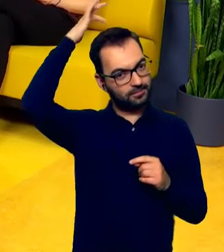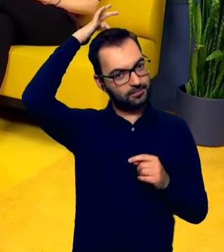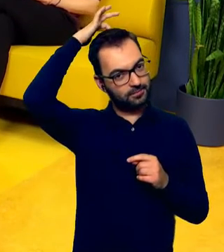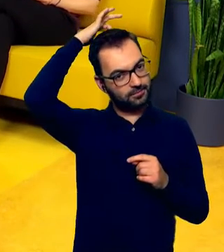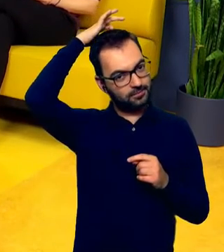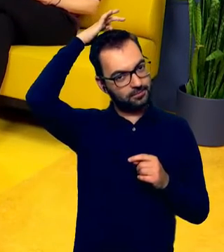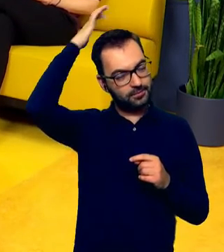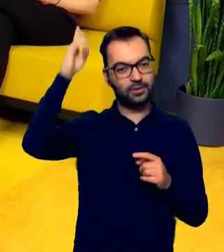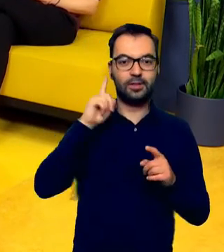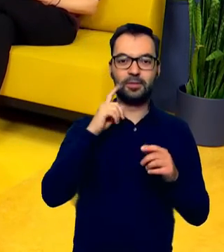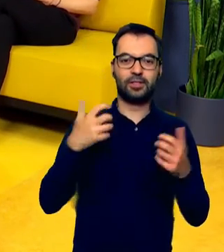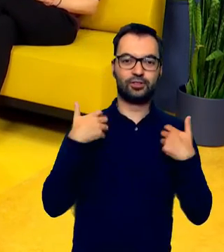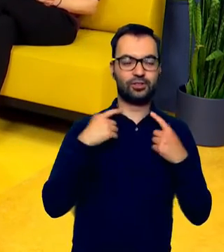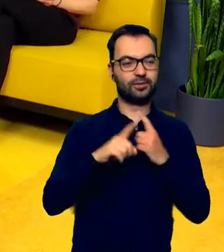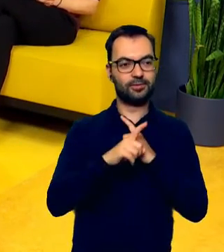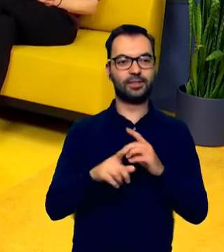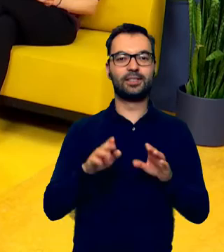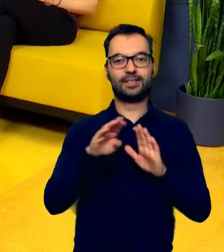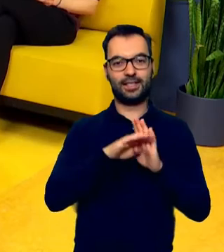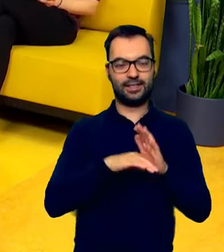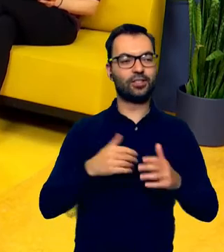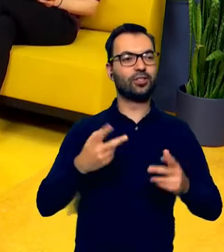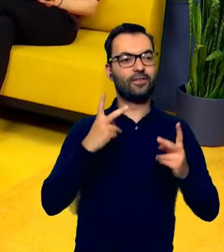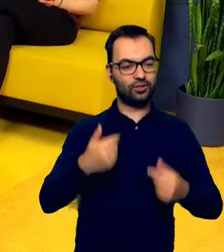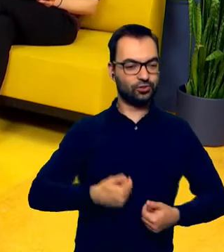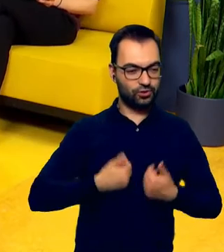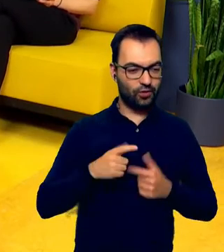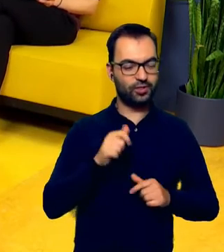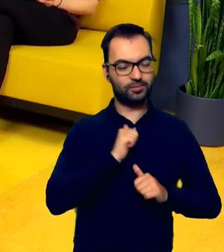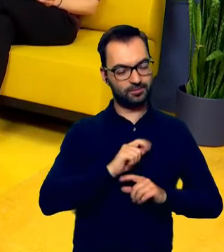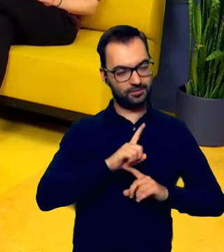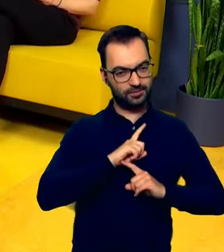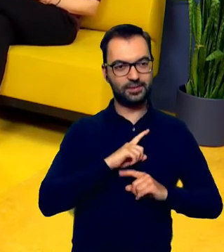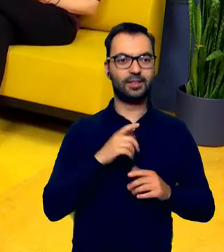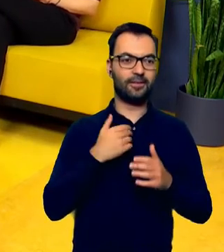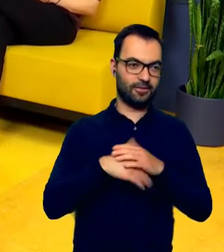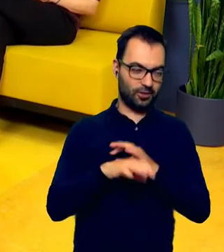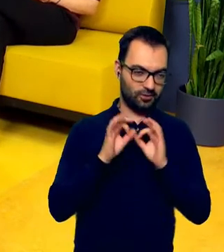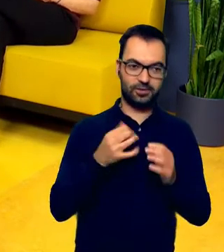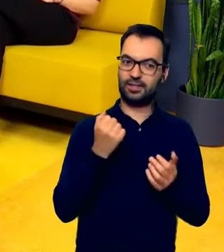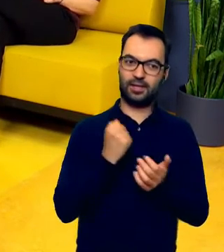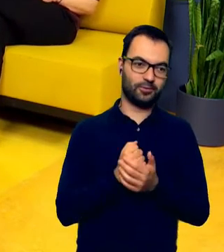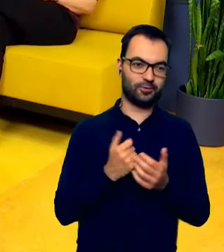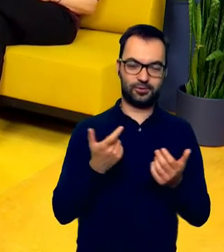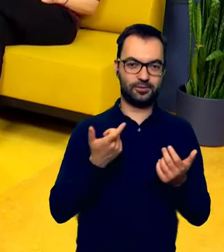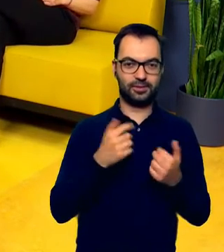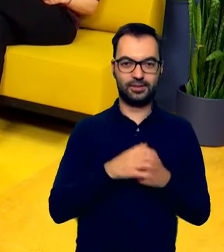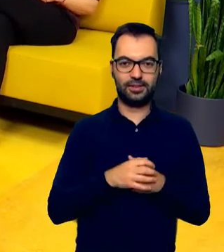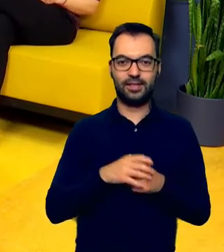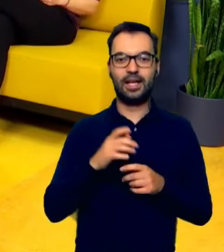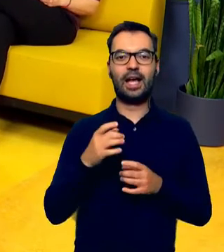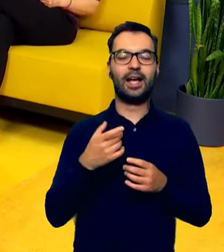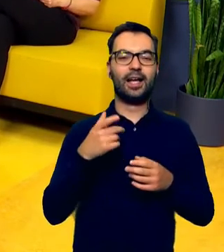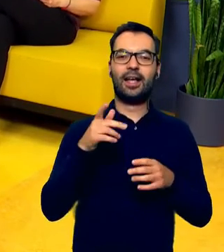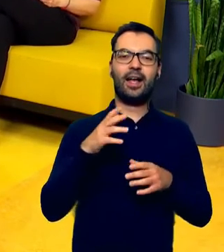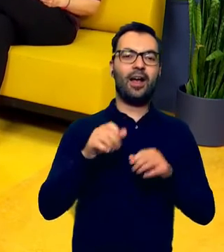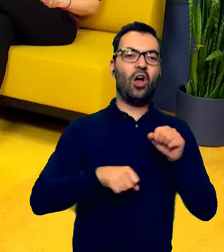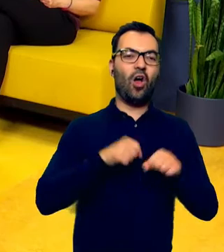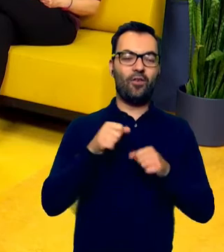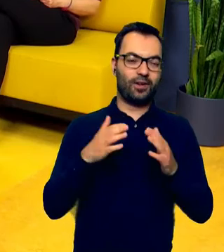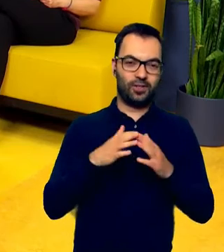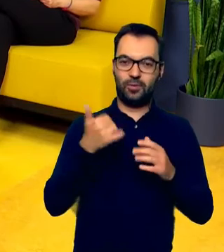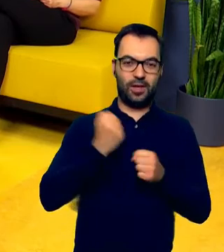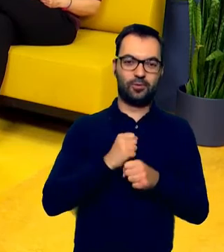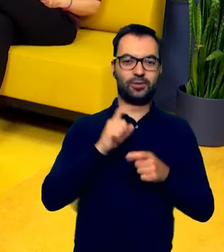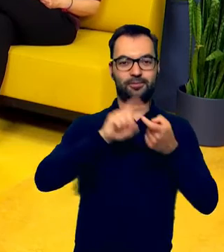tych, którzy naprawdę żyją zgodnie z zasadą w zdrowym ciele, zdrowy duch i im to wychodzi i nie muszą suszyć na swoich sprzętach do uprawiania